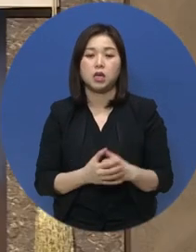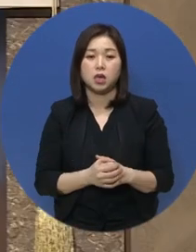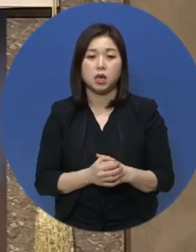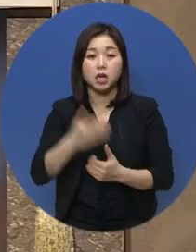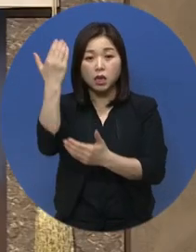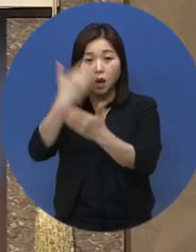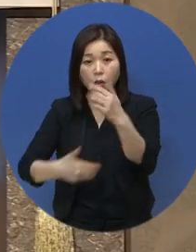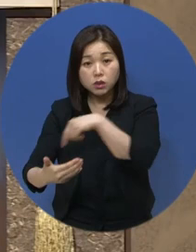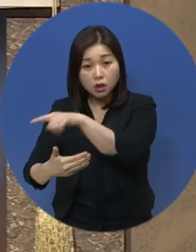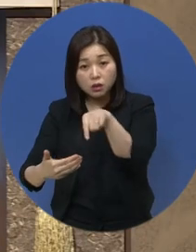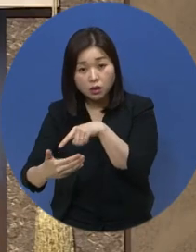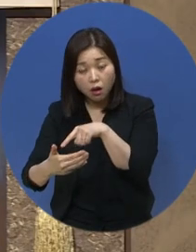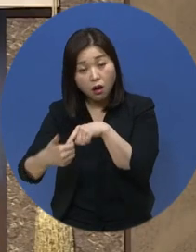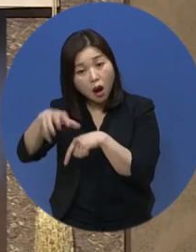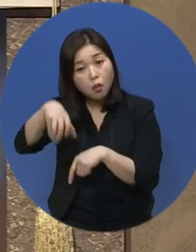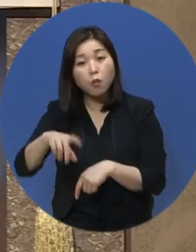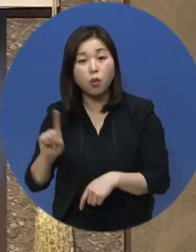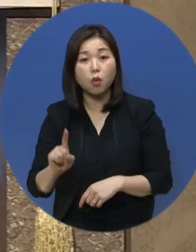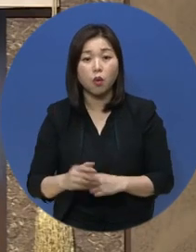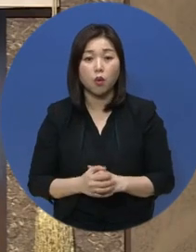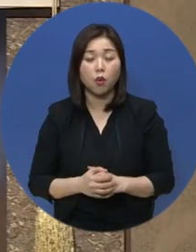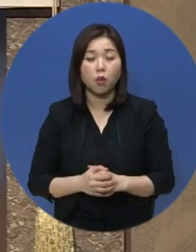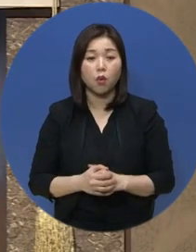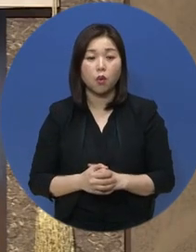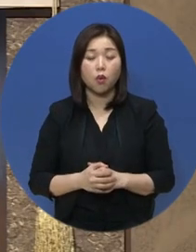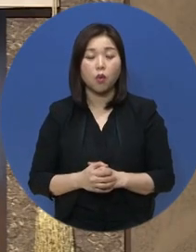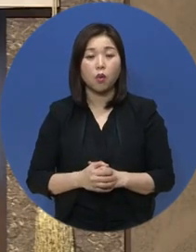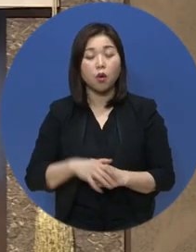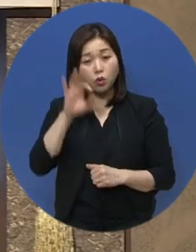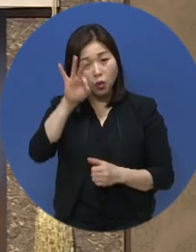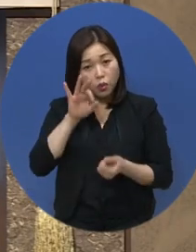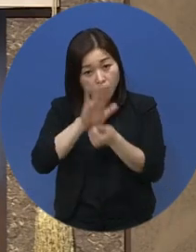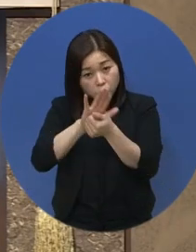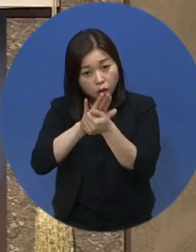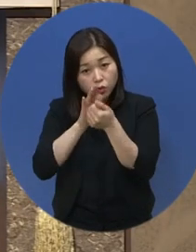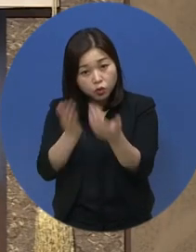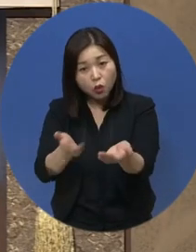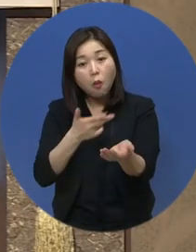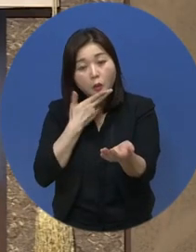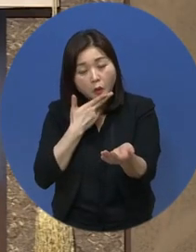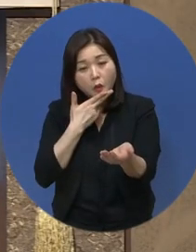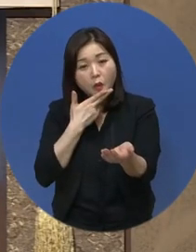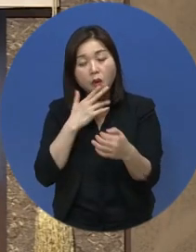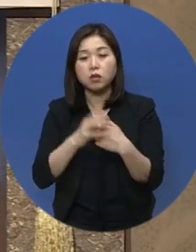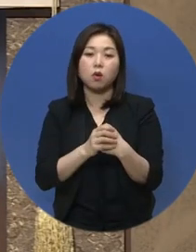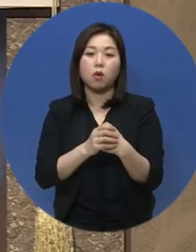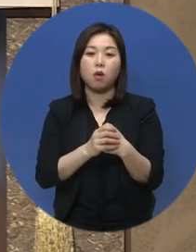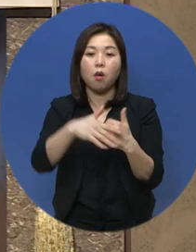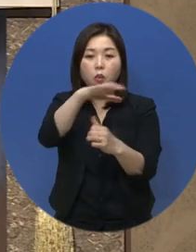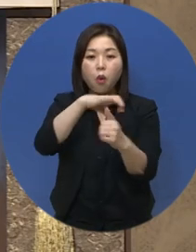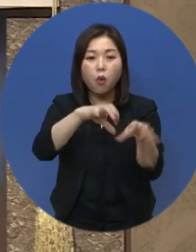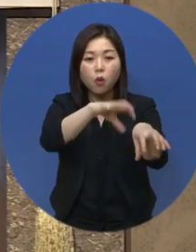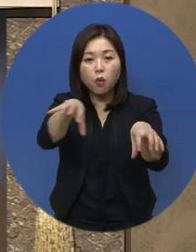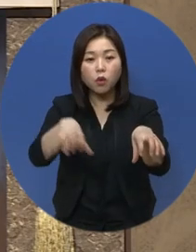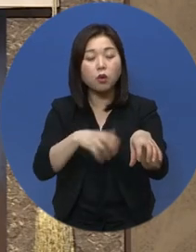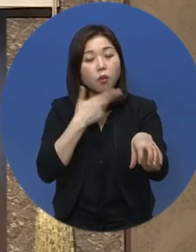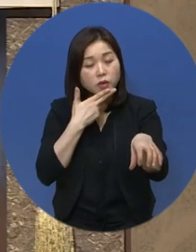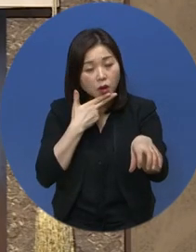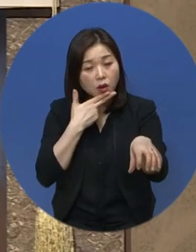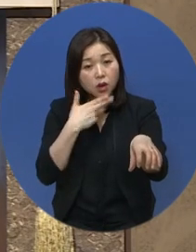나머지 아이들은 어디로 가냐는 거죠. 예산도 뒤따라가지 않고 또 인프라가 만들어지지 않았는데 법을 통과시켜놨어요.